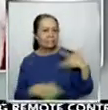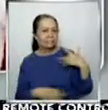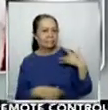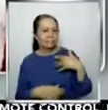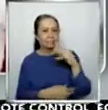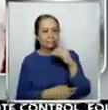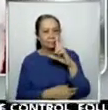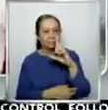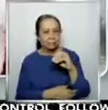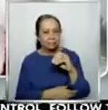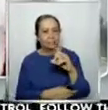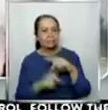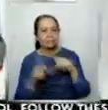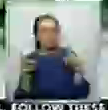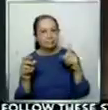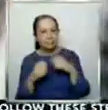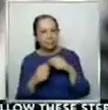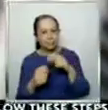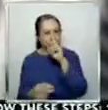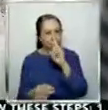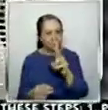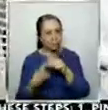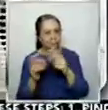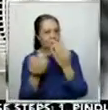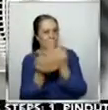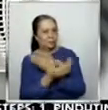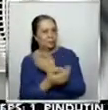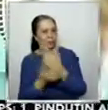back to guapings and freshness sa new haircut.